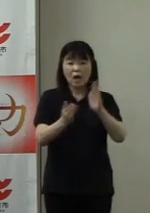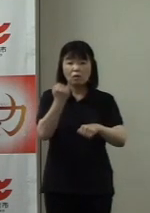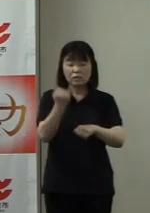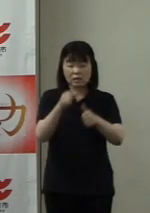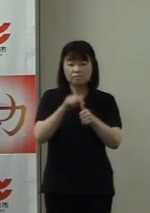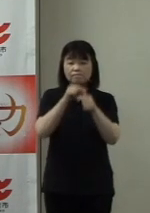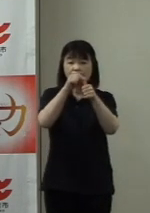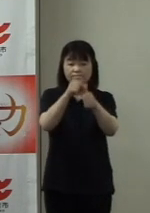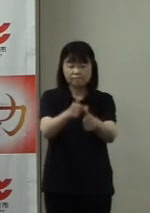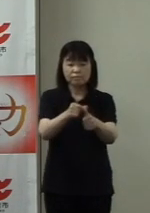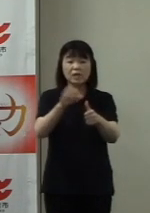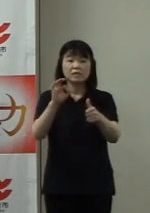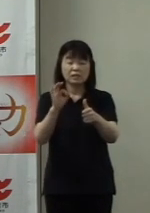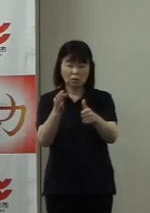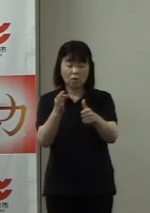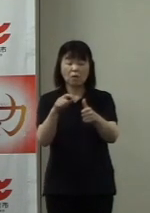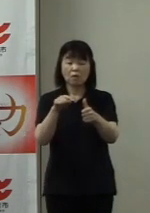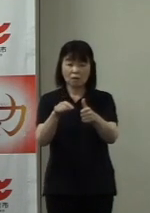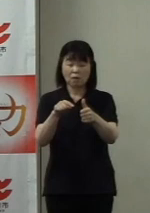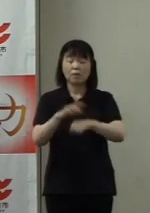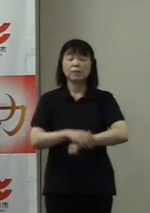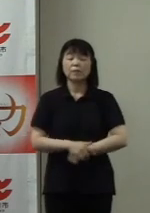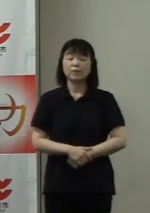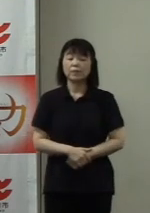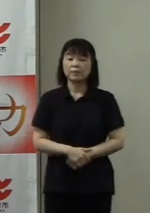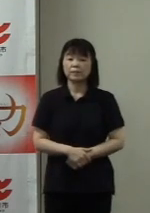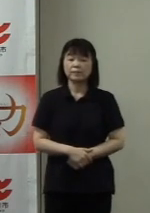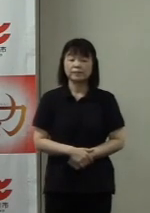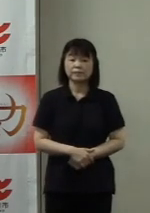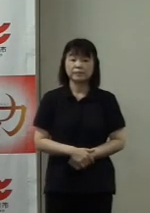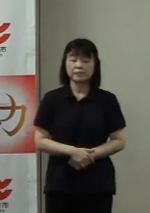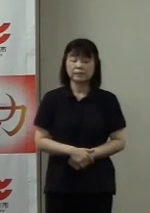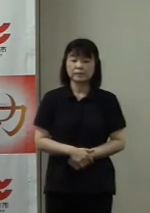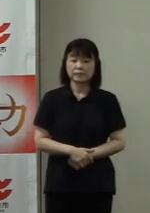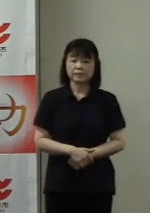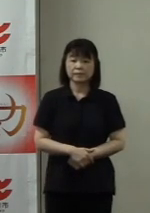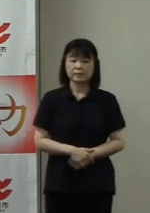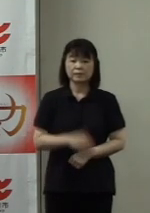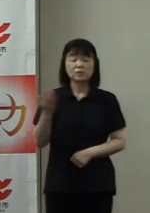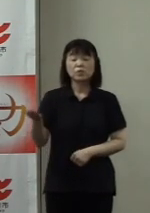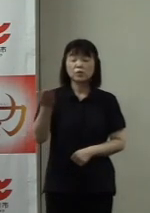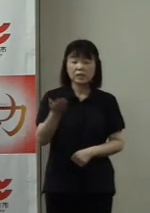1箇所、具体的には看護師の配置に伴うものであります。次に